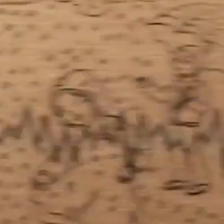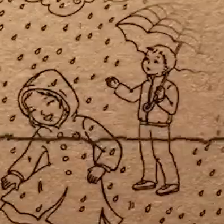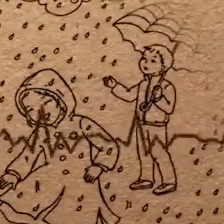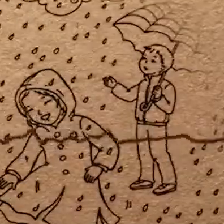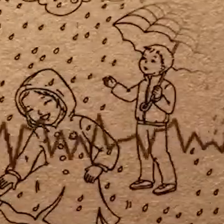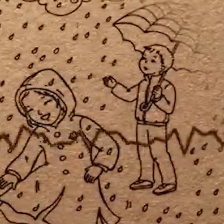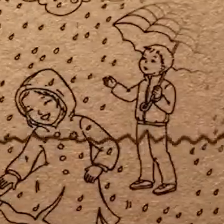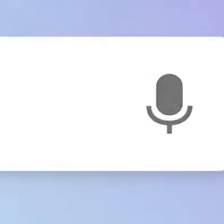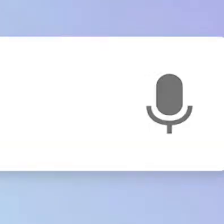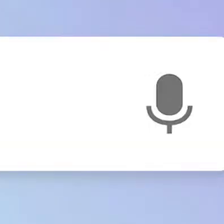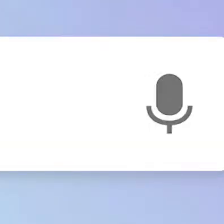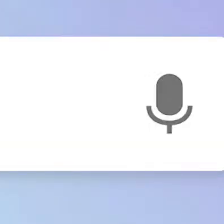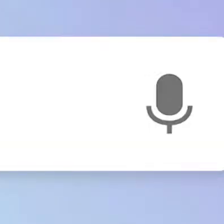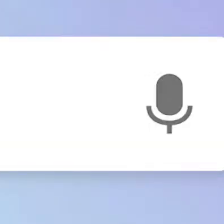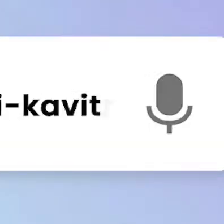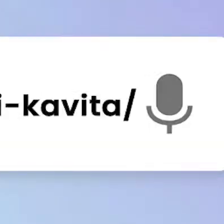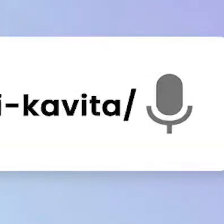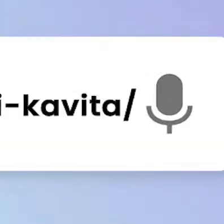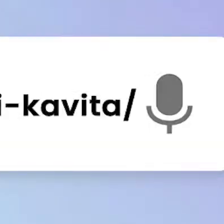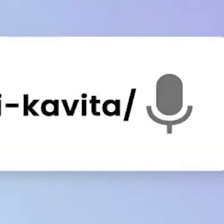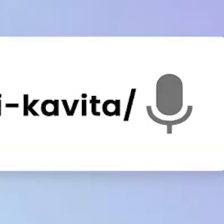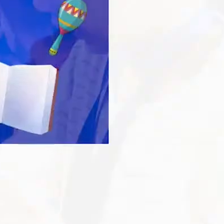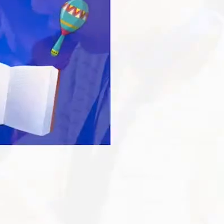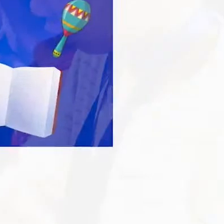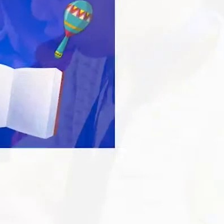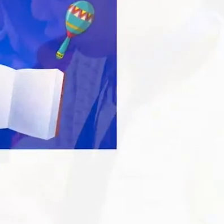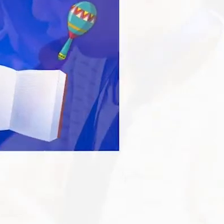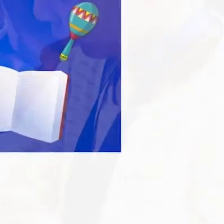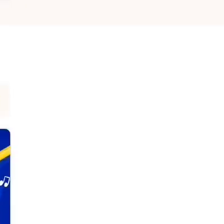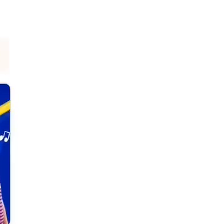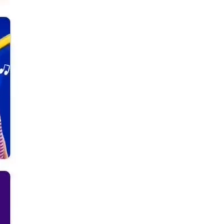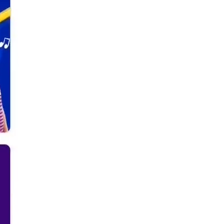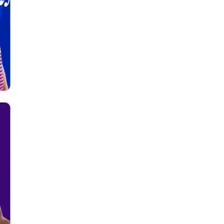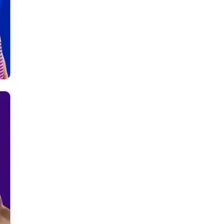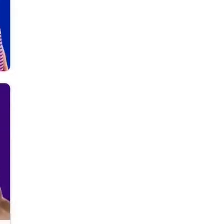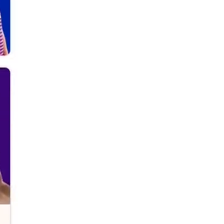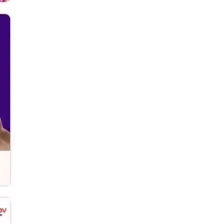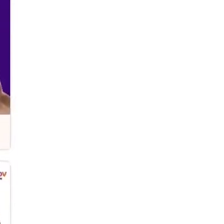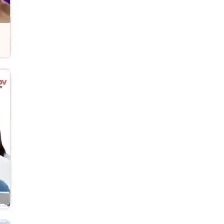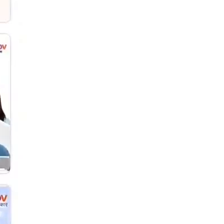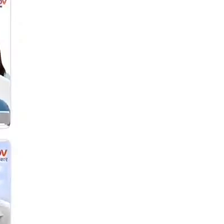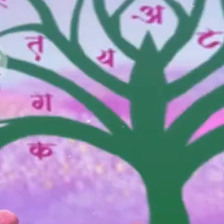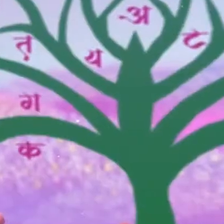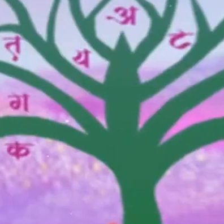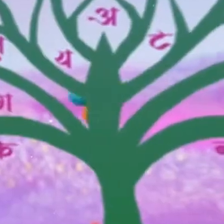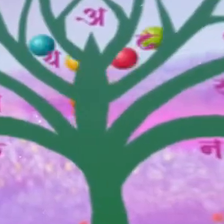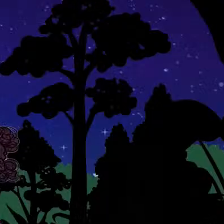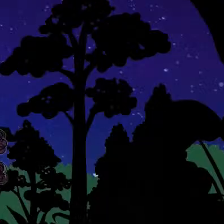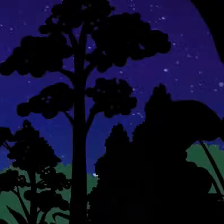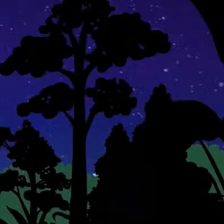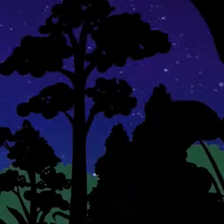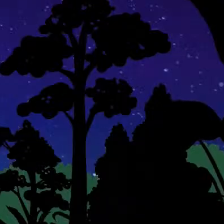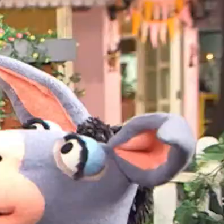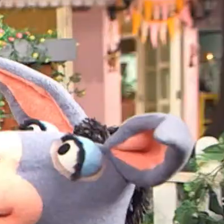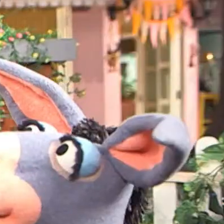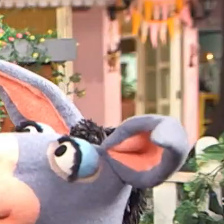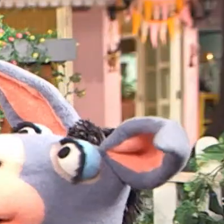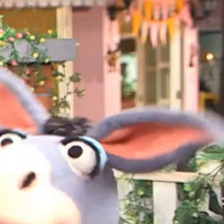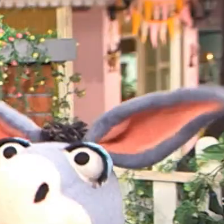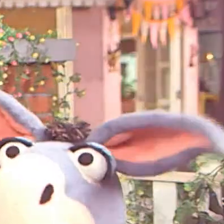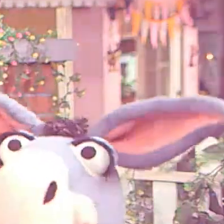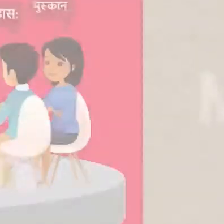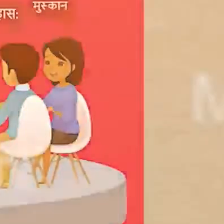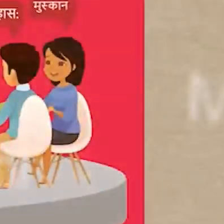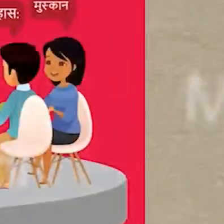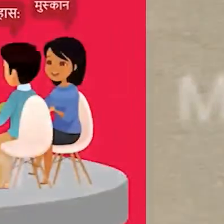और कविताएं भेजें। आप दिए गए लिंक पर अपनी रचनाएं अथवा किसी अन्य रचनाकार के गीत और कविताएं भेज